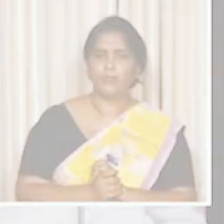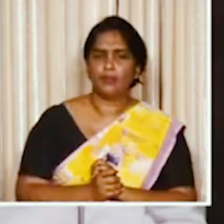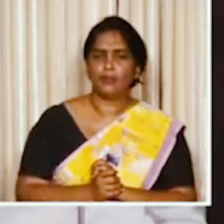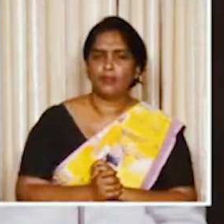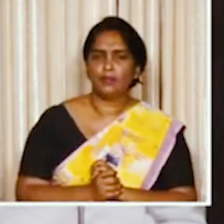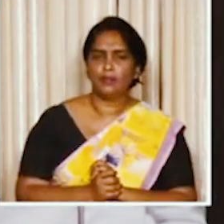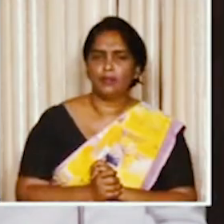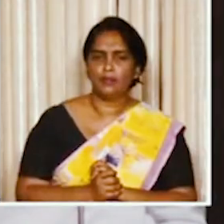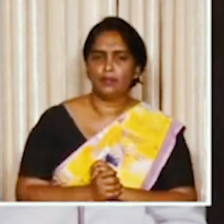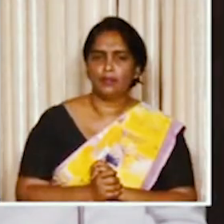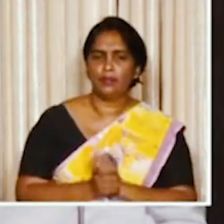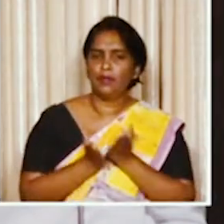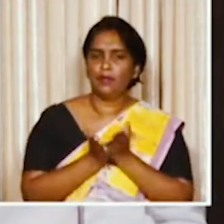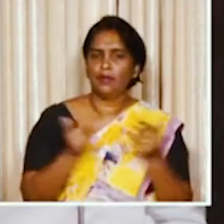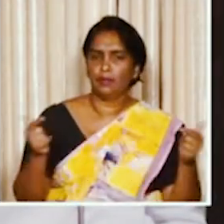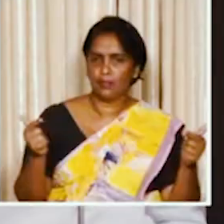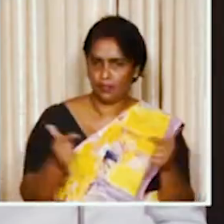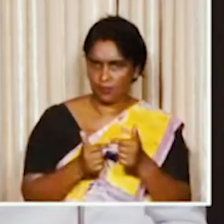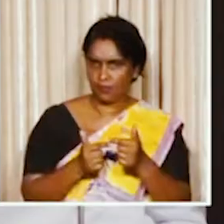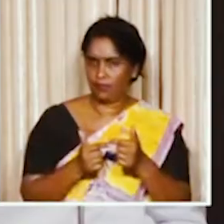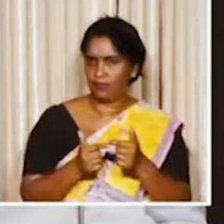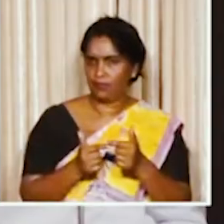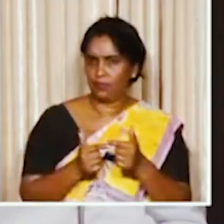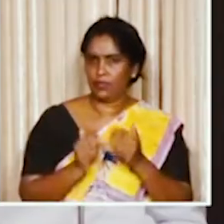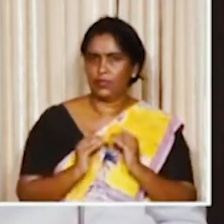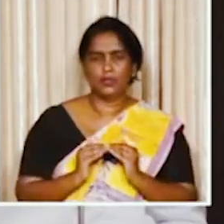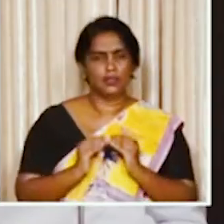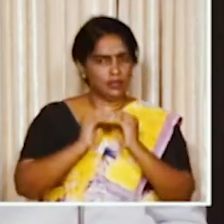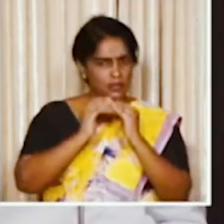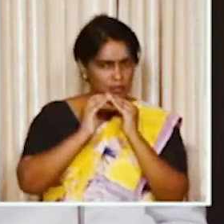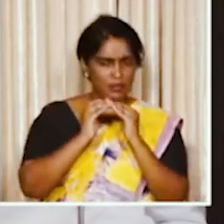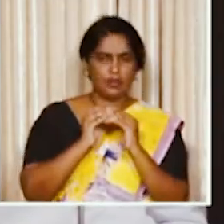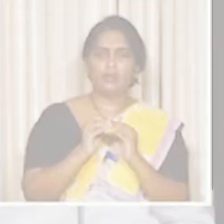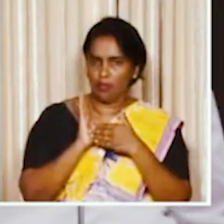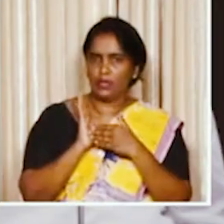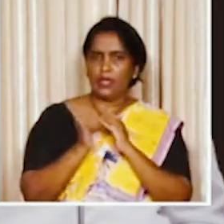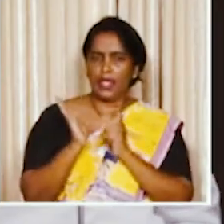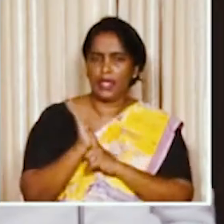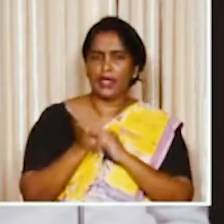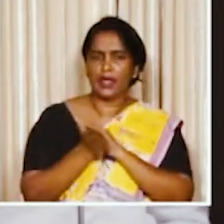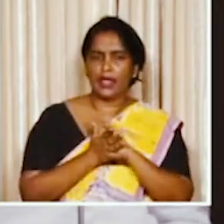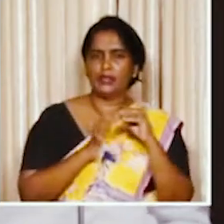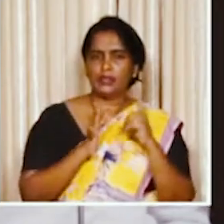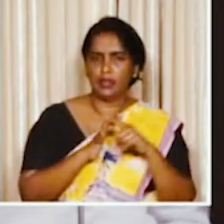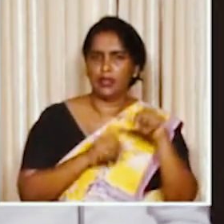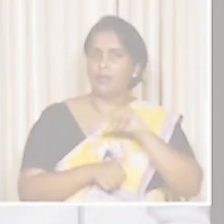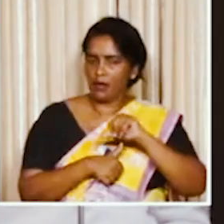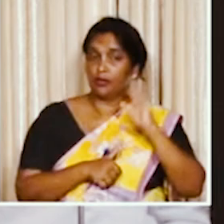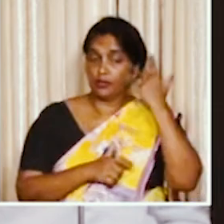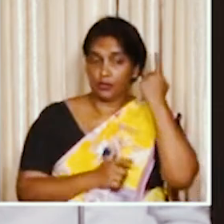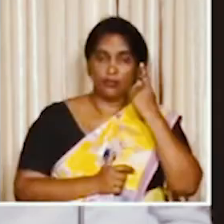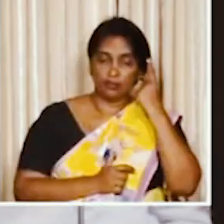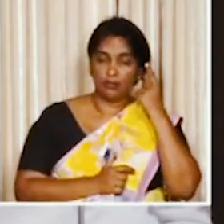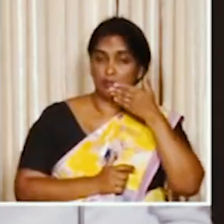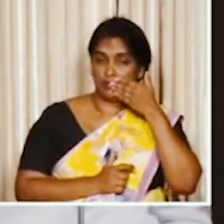பணிகளில், அலைத்தடுப்பு அரண்கள் அமைக்கின்ற பணிகளில் இந்த எல்எச்ஐ நிறுவனம் நிபுணத்துவ தகைமை பெற்றிருக்கிறது என்ற காரணத்தினால்